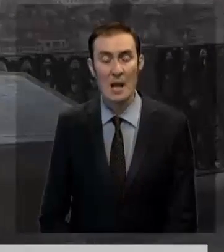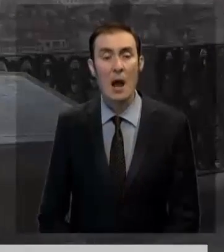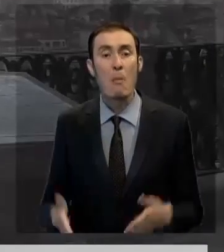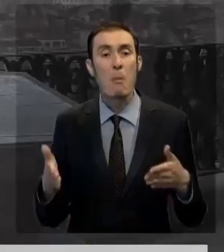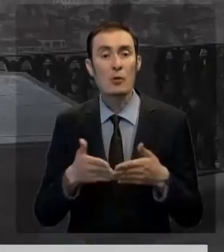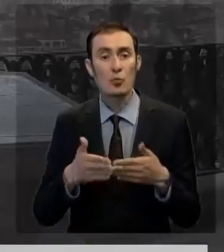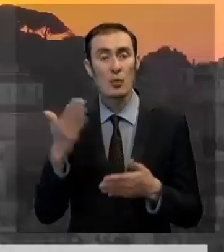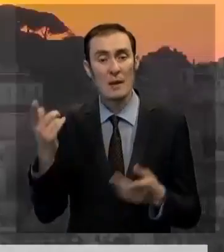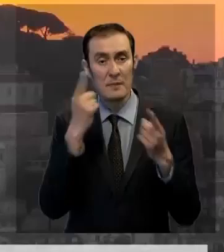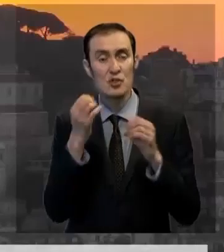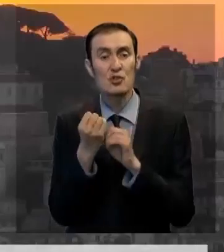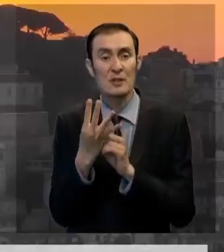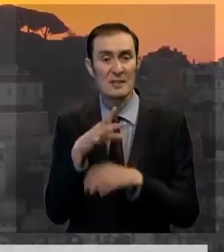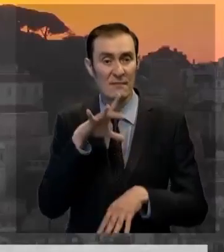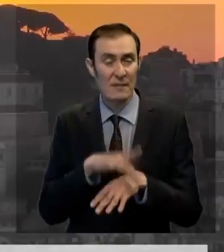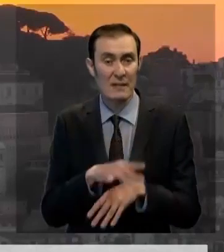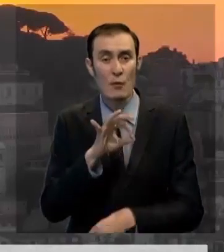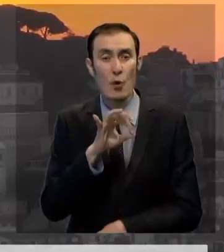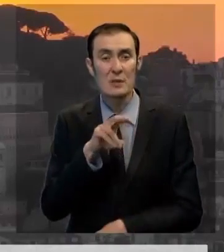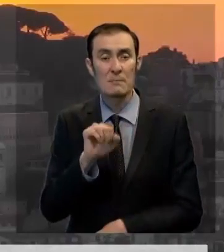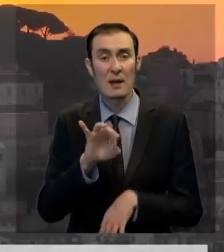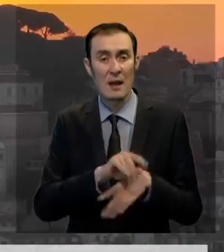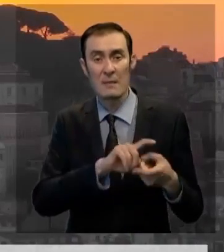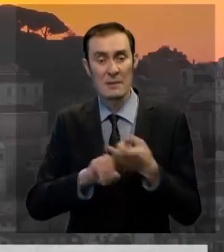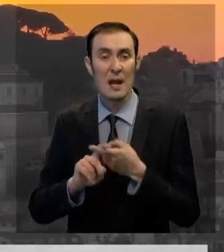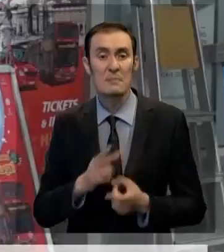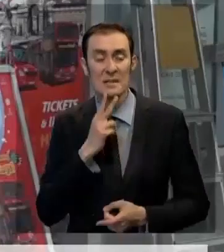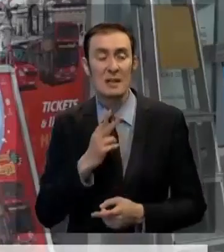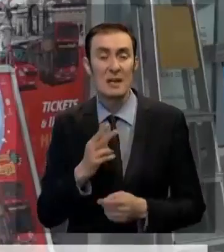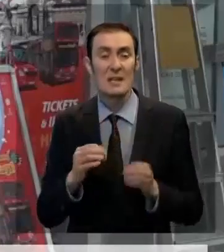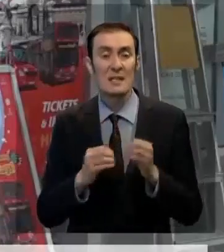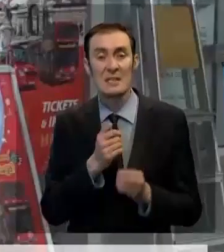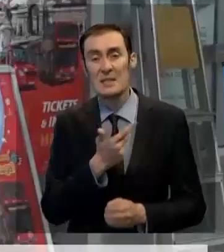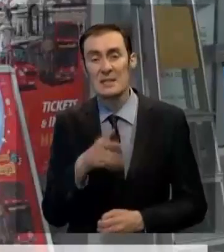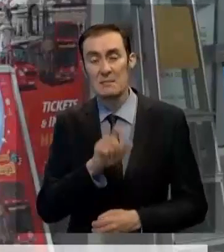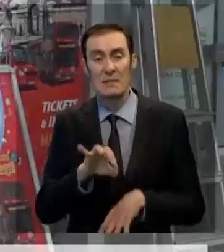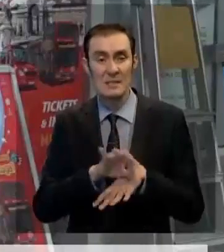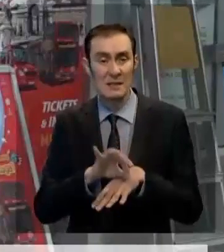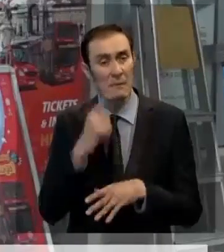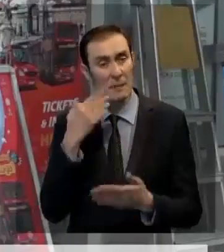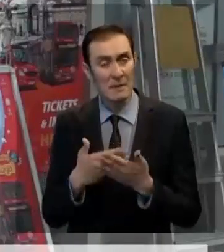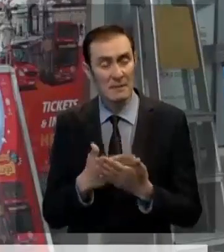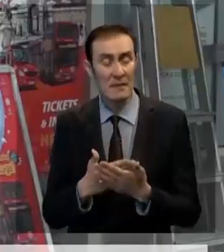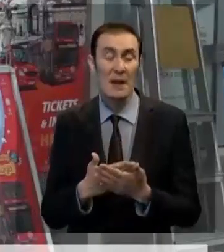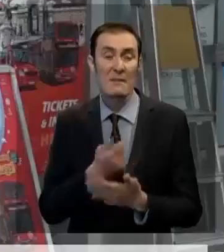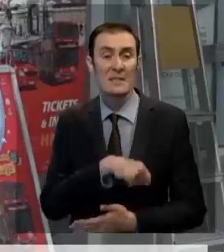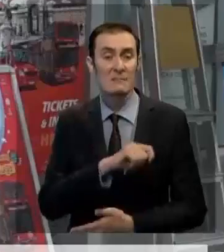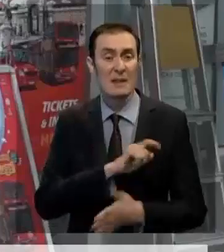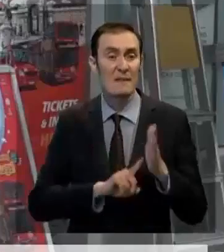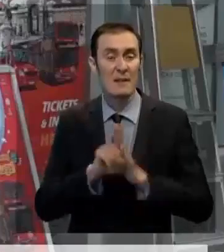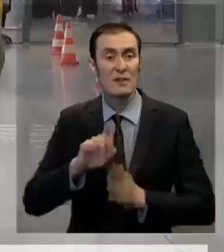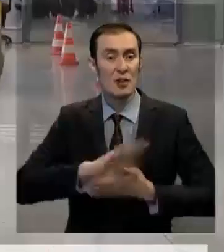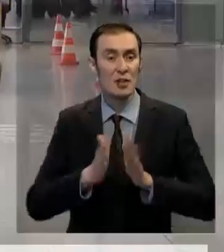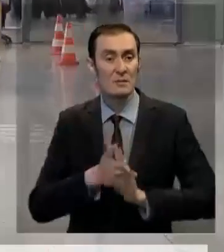Португалия сообщила о 14 случаях оспы обезьян. Еще несколько десятков пациентов находятся под подозрением. В Испании ввели